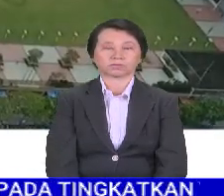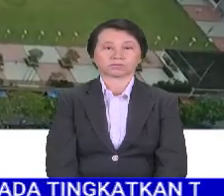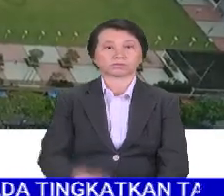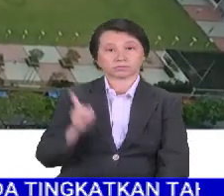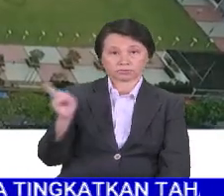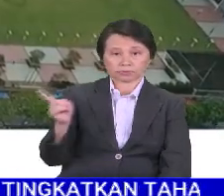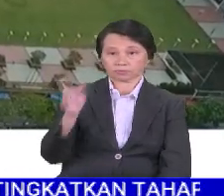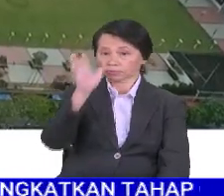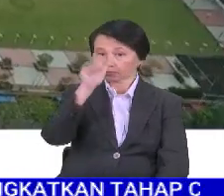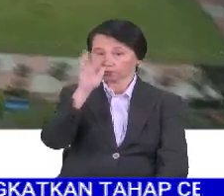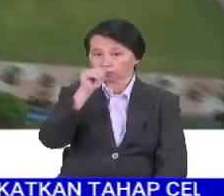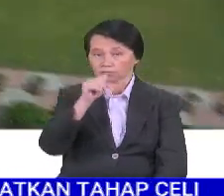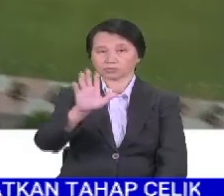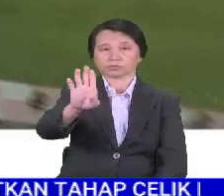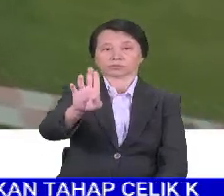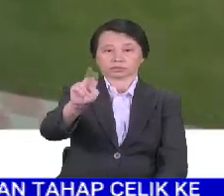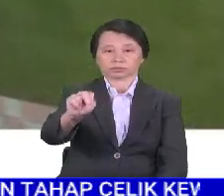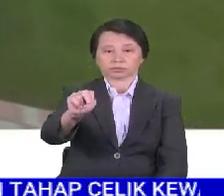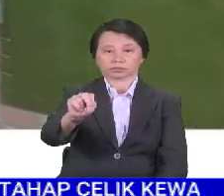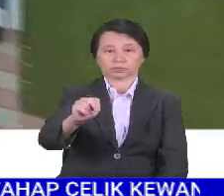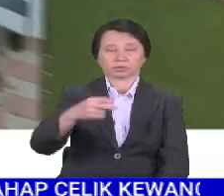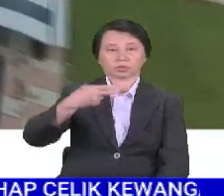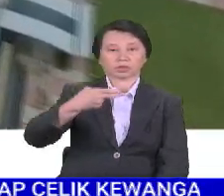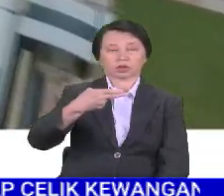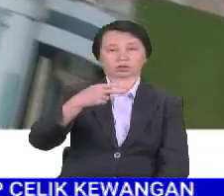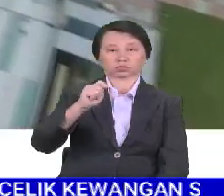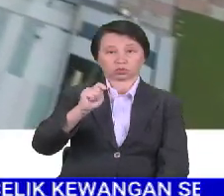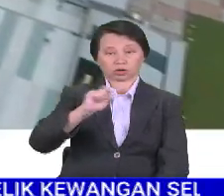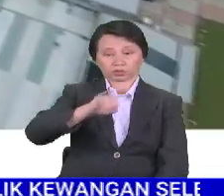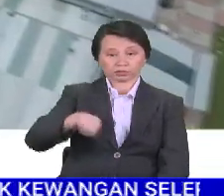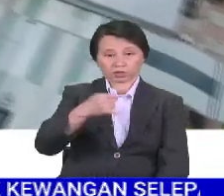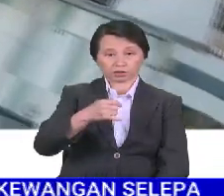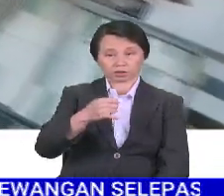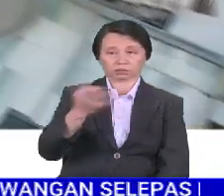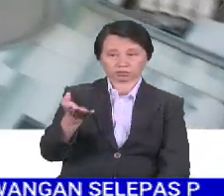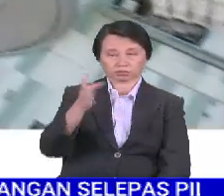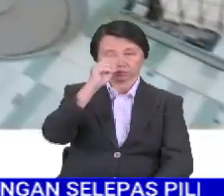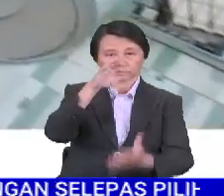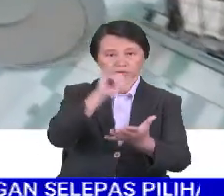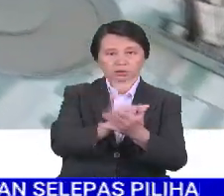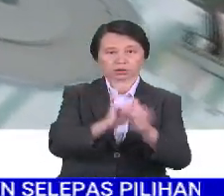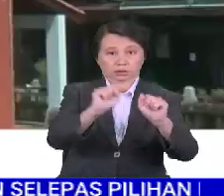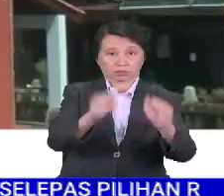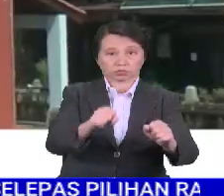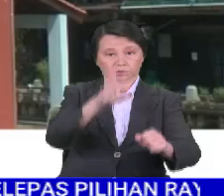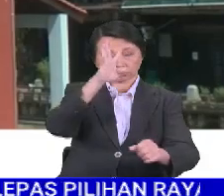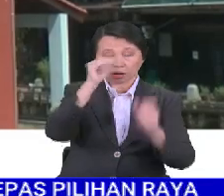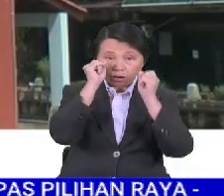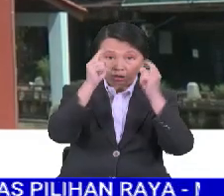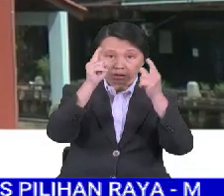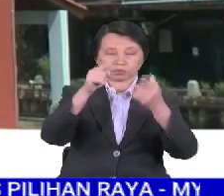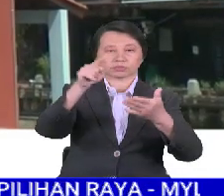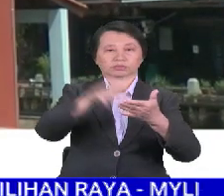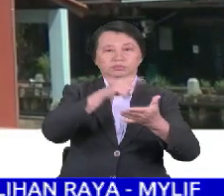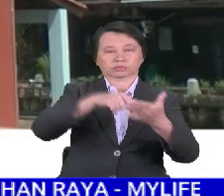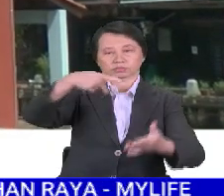Ini pula di Melaka, calon Barisan Nasional Parlimen Hang Tuah Jaya, Datuk Muhammad Ridwan Muhammad Ali pula yakin mampu mencipta kejutan pada